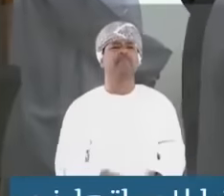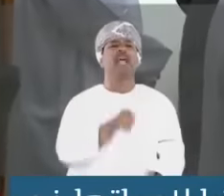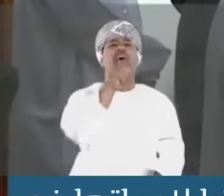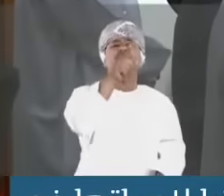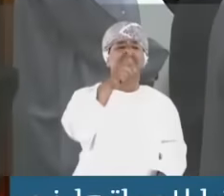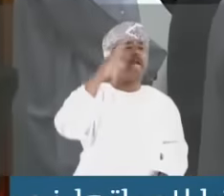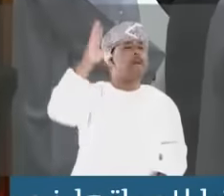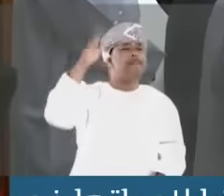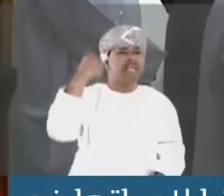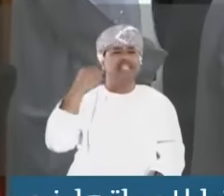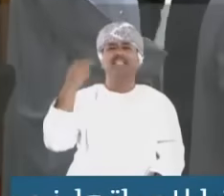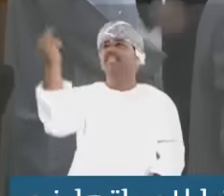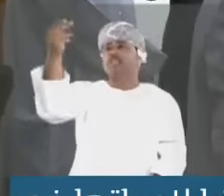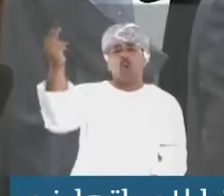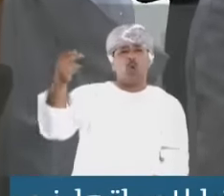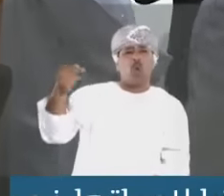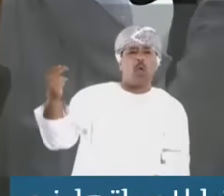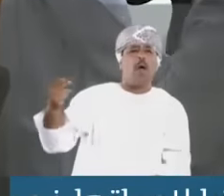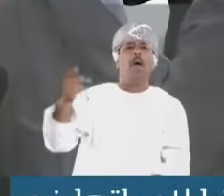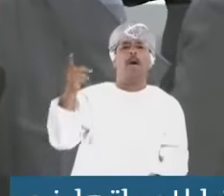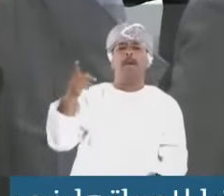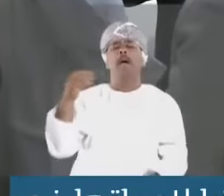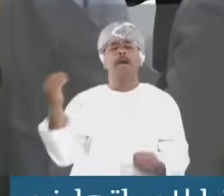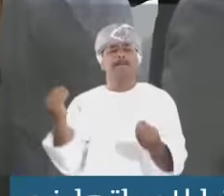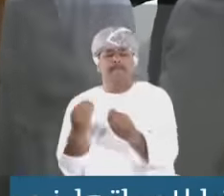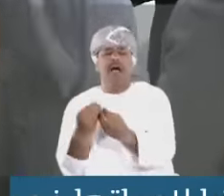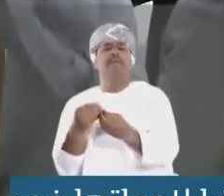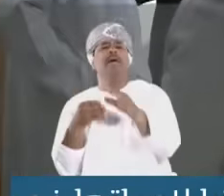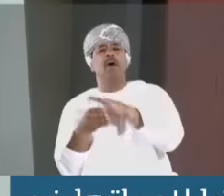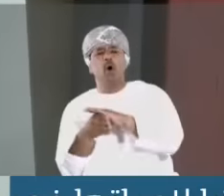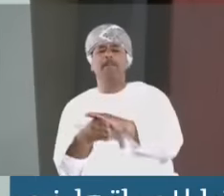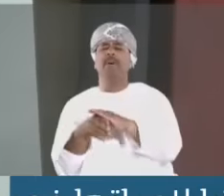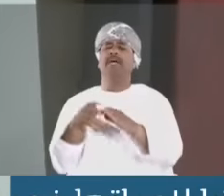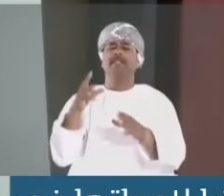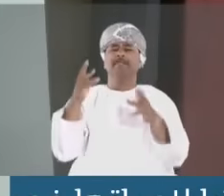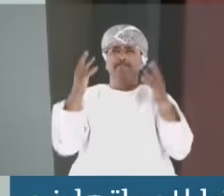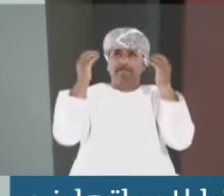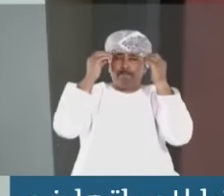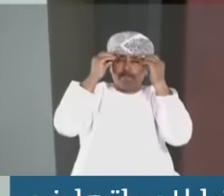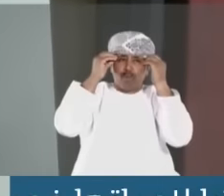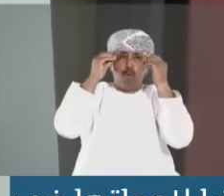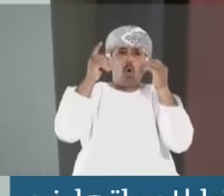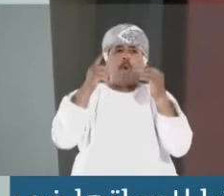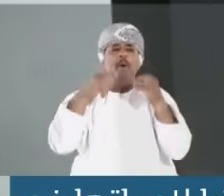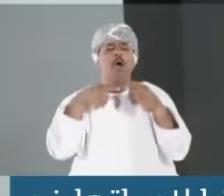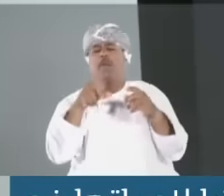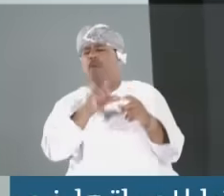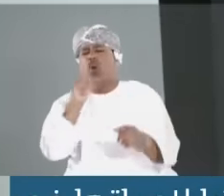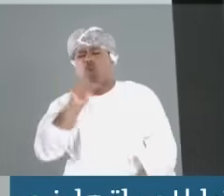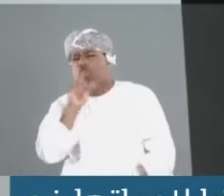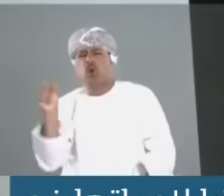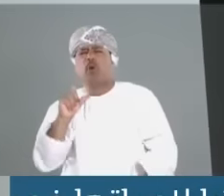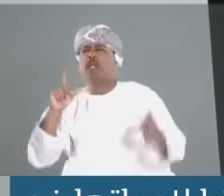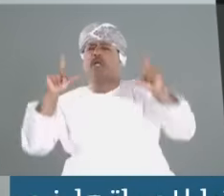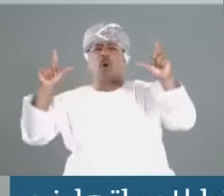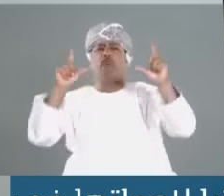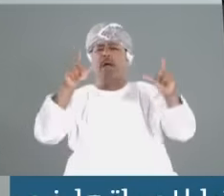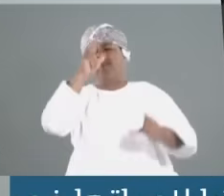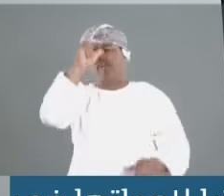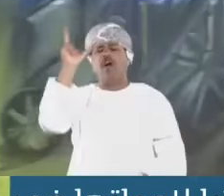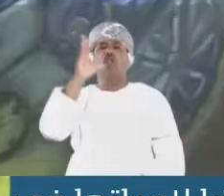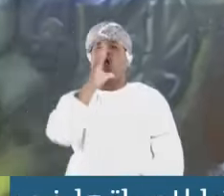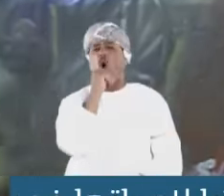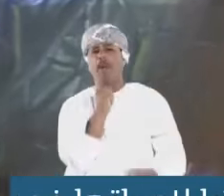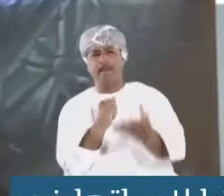صفية ترسم لوحات تتناغم مع مضمون الخطاب، وتسرد بموضوعات لوحاتها التراث